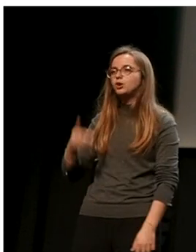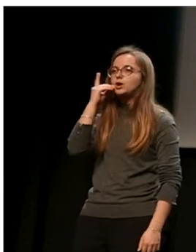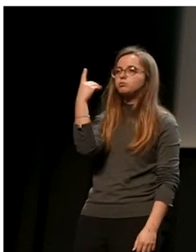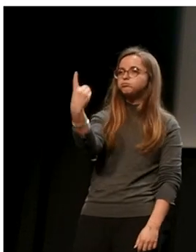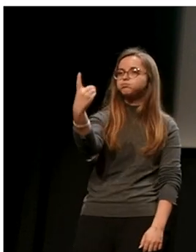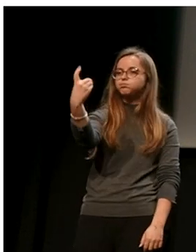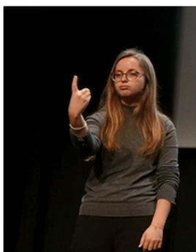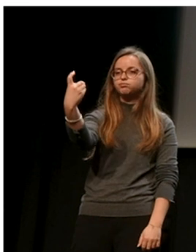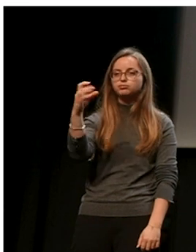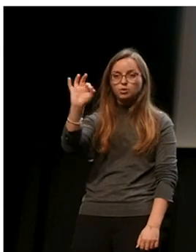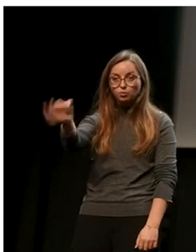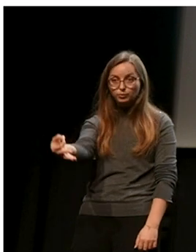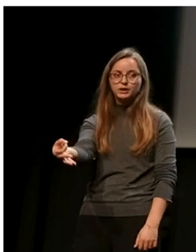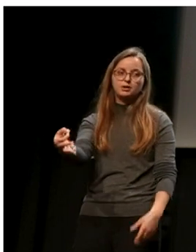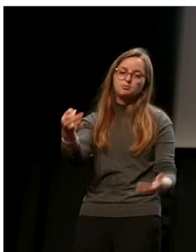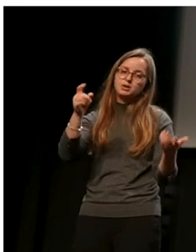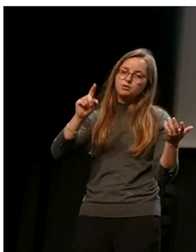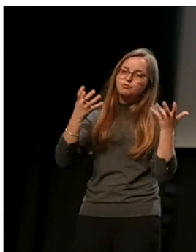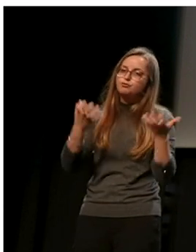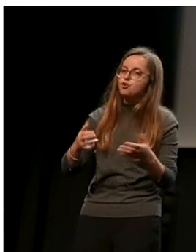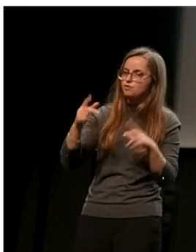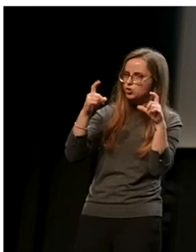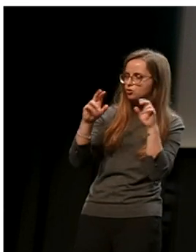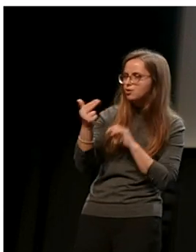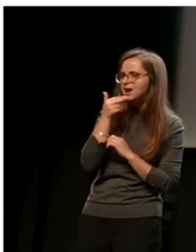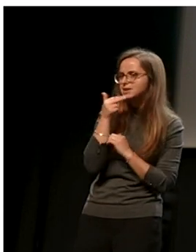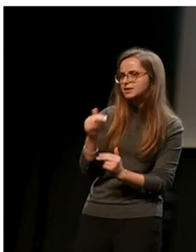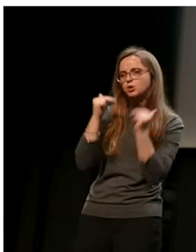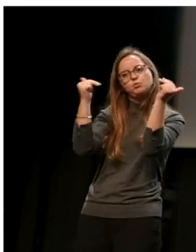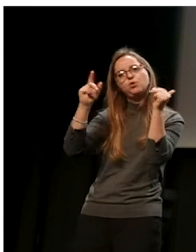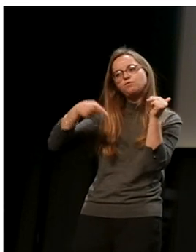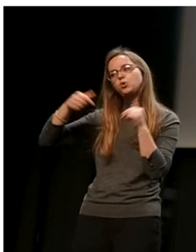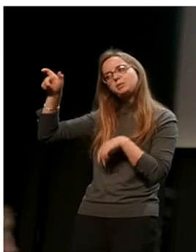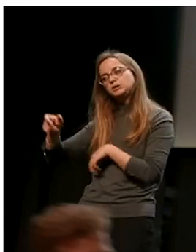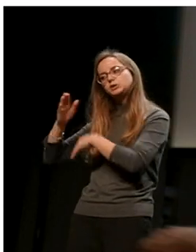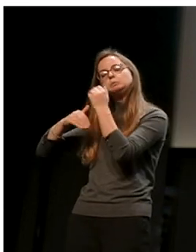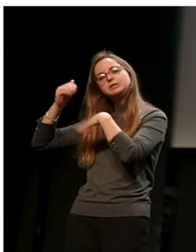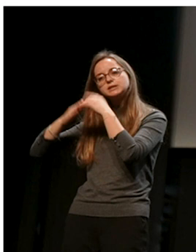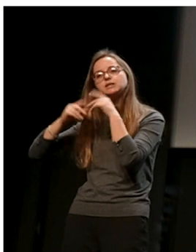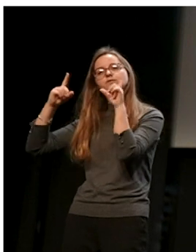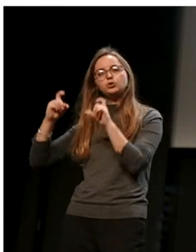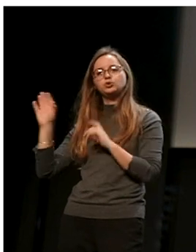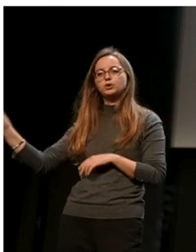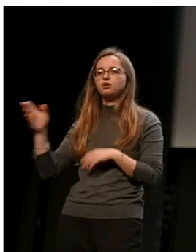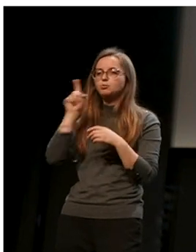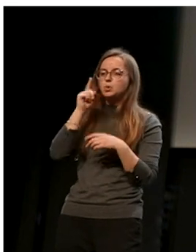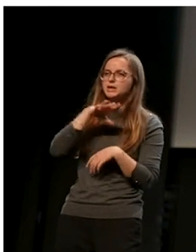sera bonne. Pour avoir une photo de qualité, il te faudra quand même un photographe de qualité. Voilà. Qui a des notions de lumière, de cadrage,